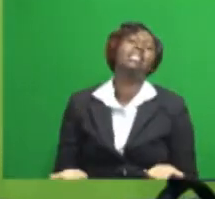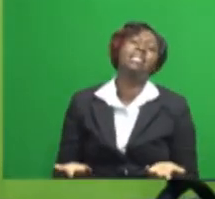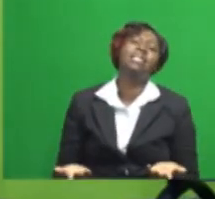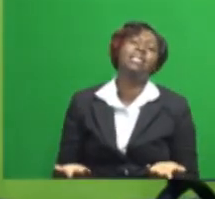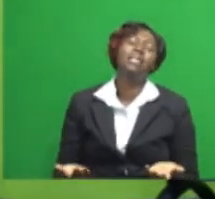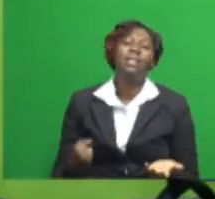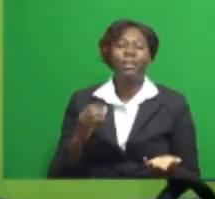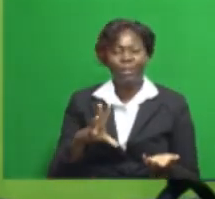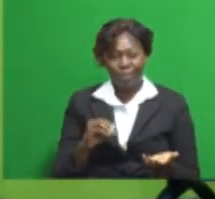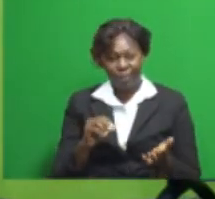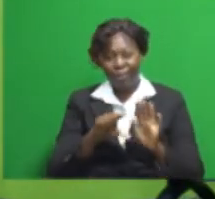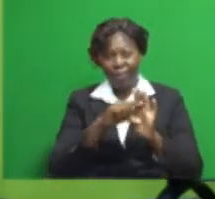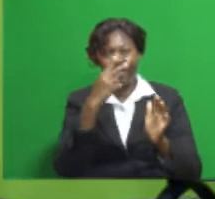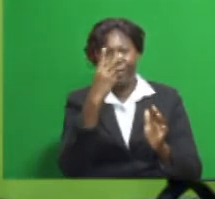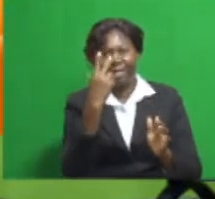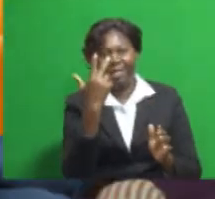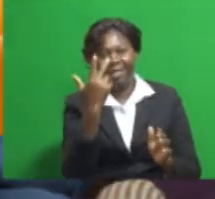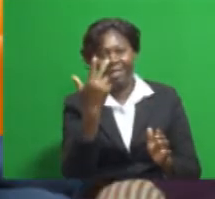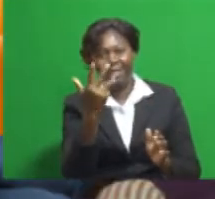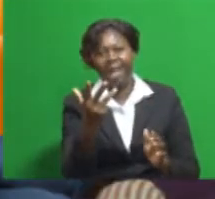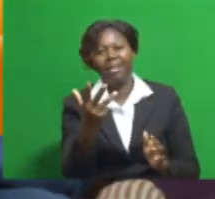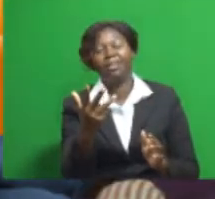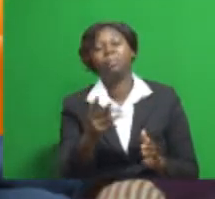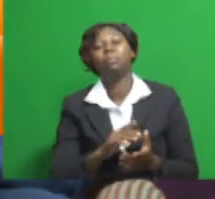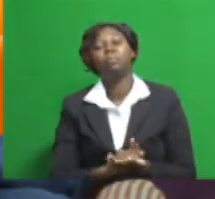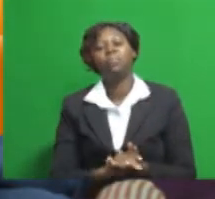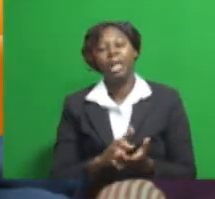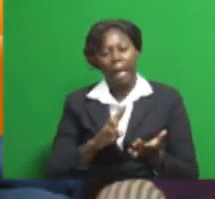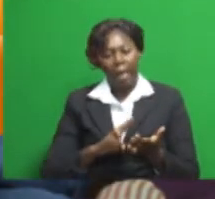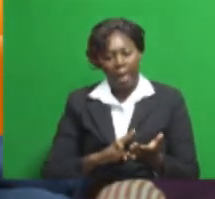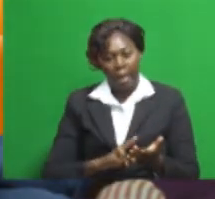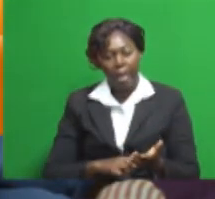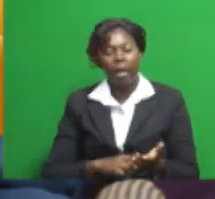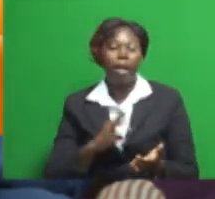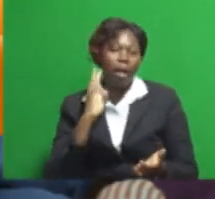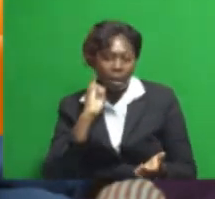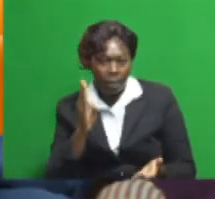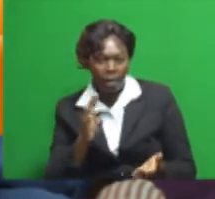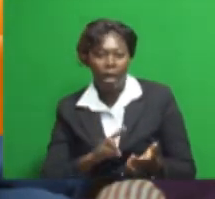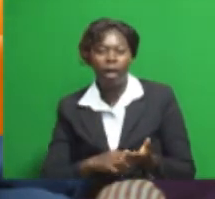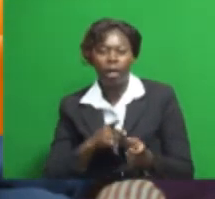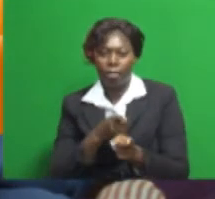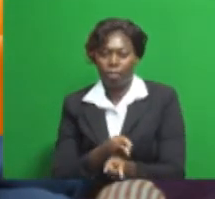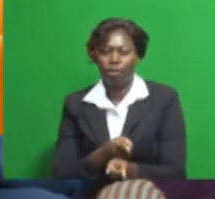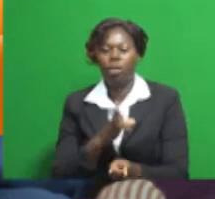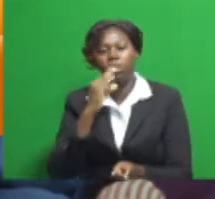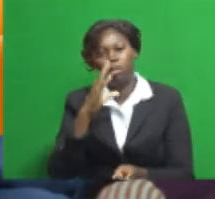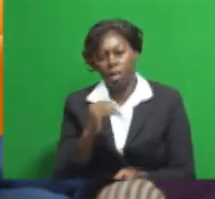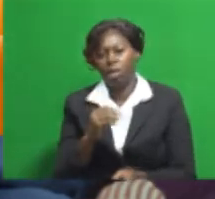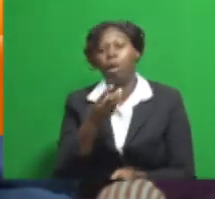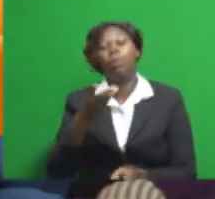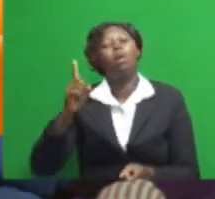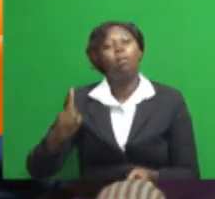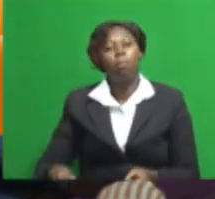29 futi verse ya 29 yes zvino Petro navaapostora vakapindura vakati tinofanira kuteerera